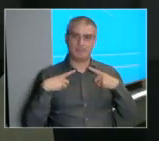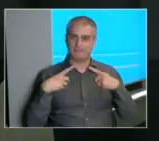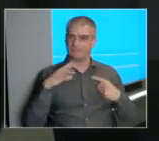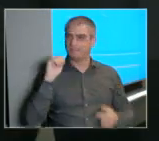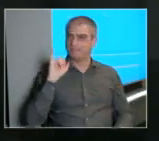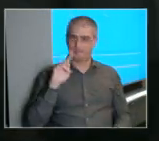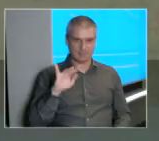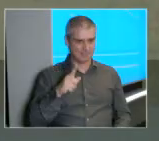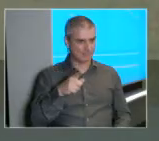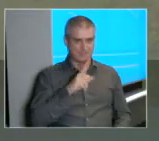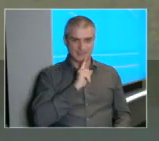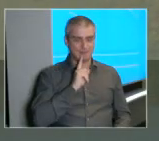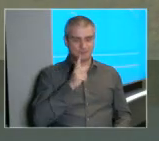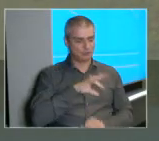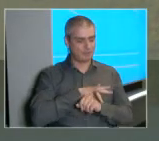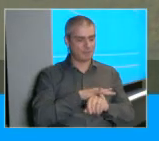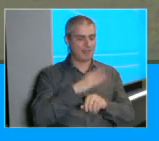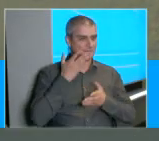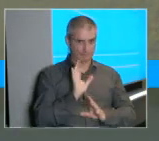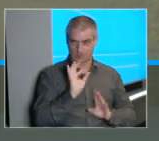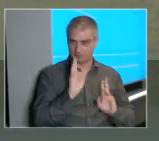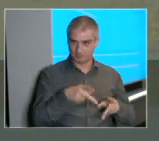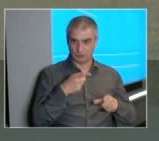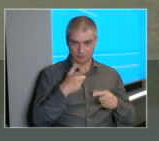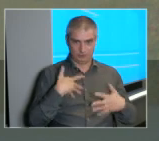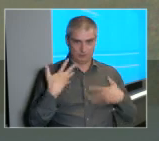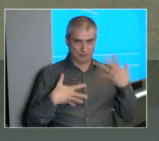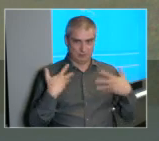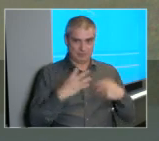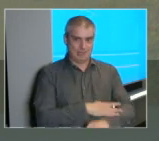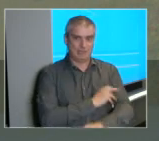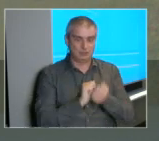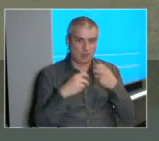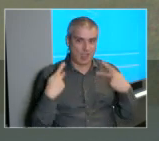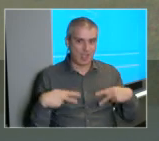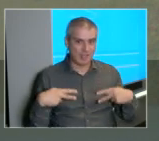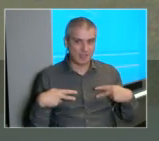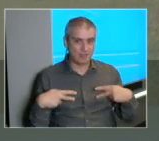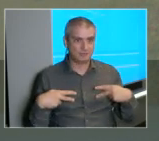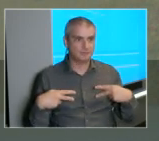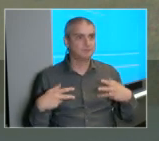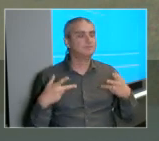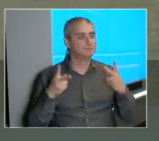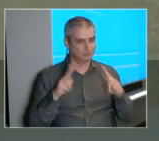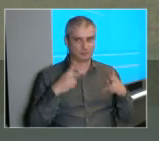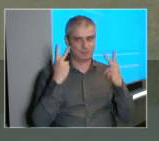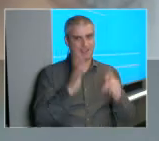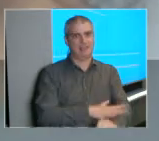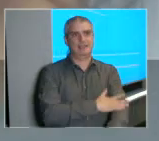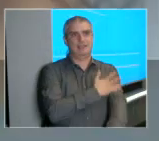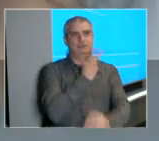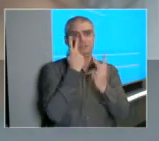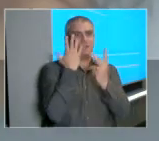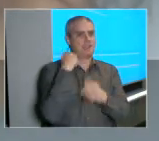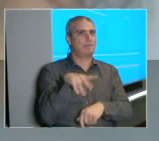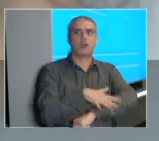מיקי, בתור אימא שמלווה את ביתה, יש גם התרגשות או חרדות? יש בעיקר התרגשות. התרגשות